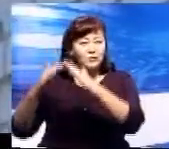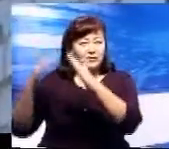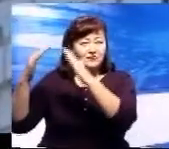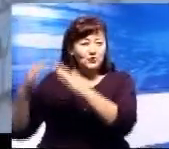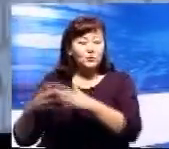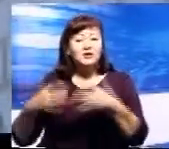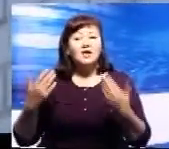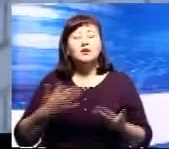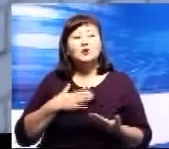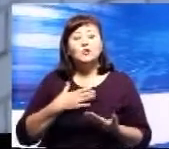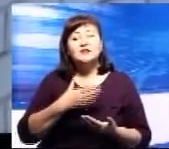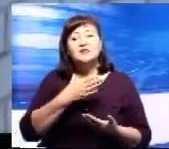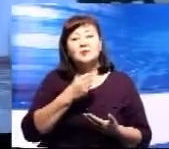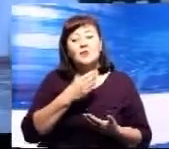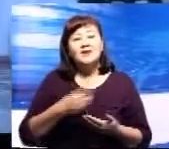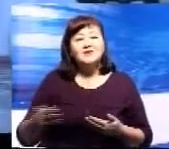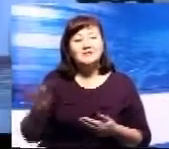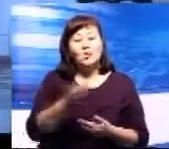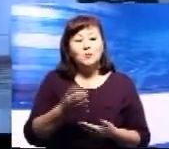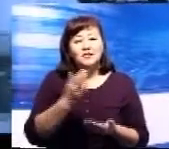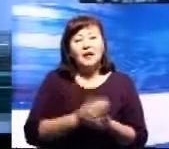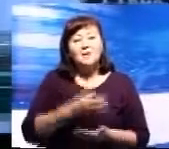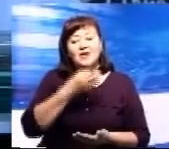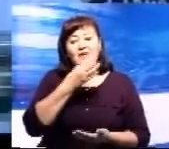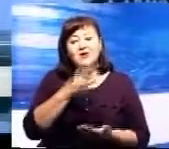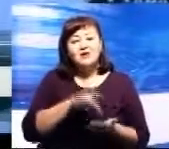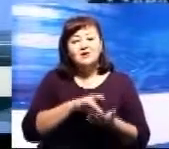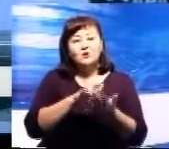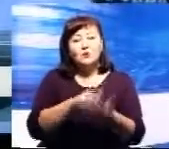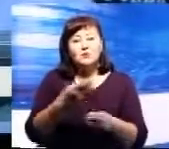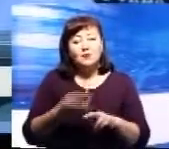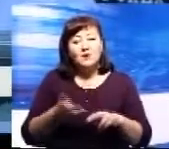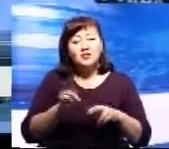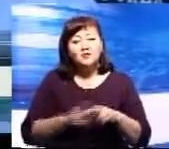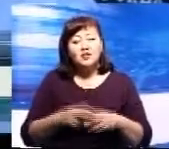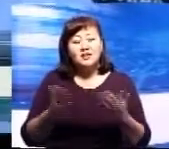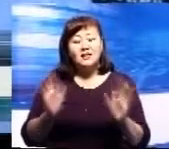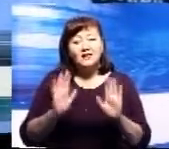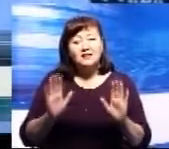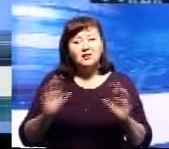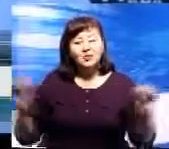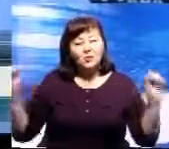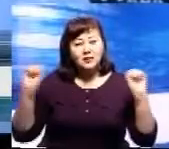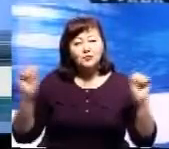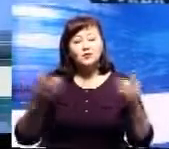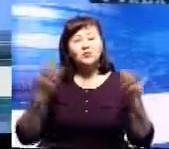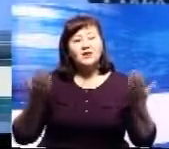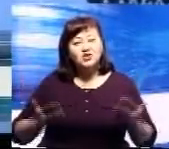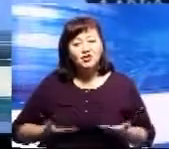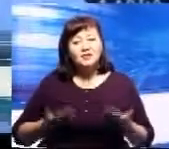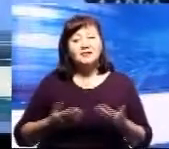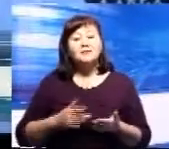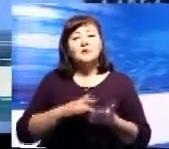наших краях, в Восточно-Казахстанской области. Мне нравится туризм, потому что туризм – это не только вид спорта, это жизнь.